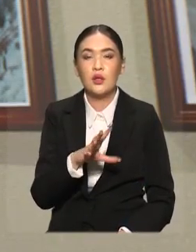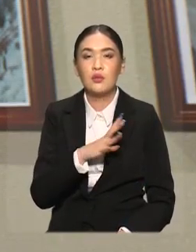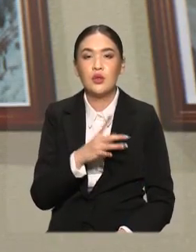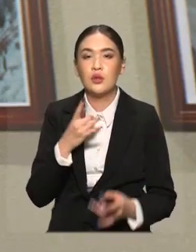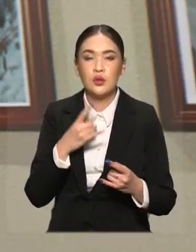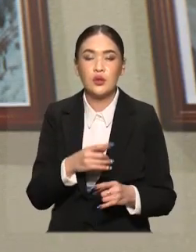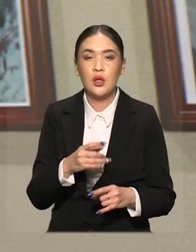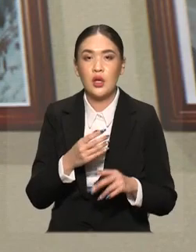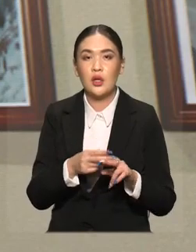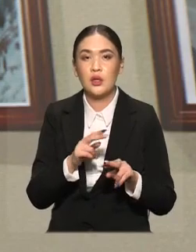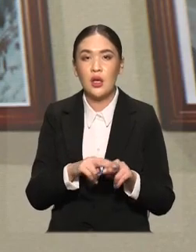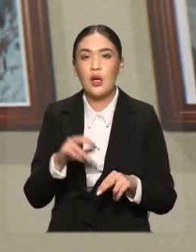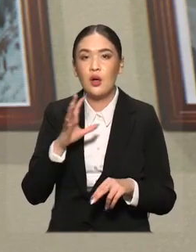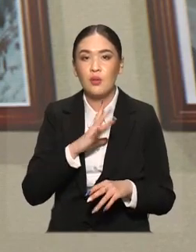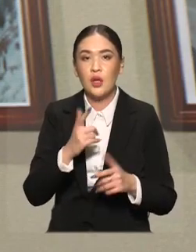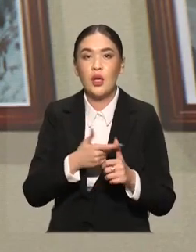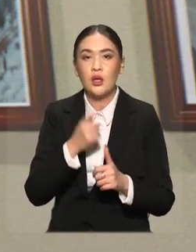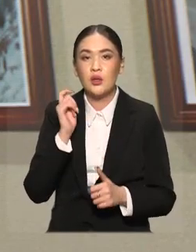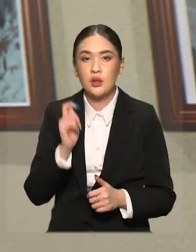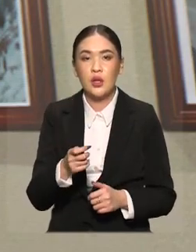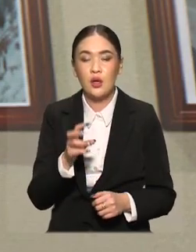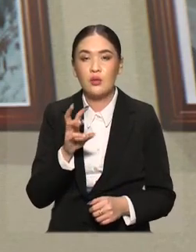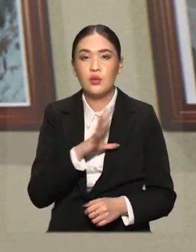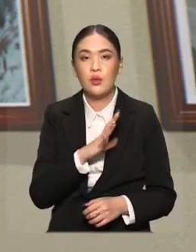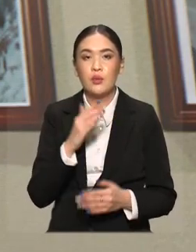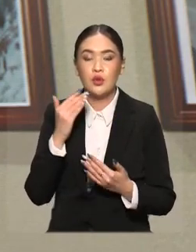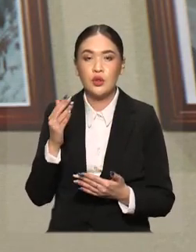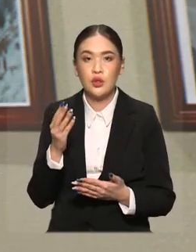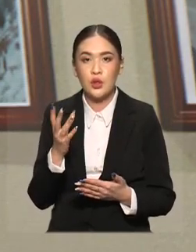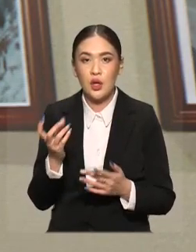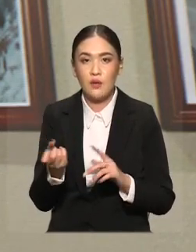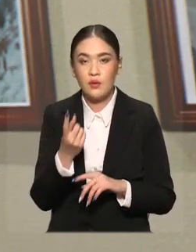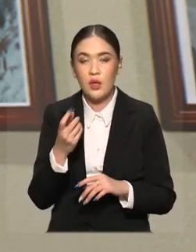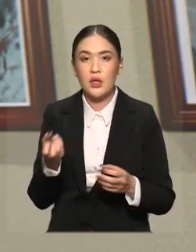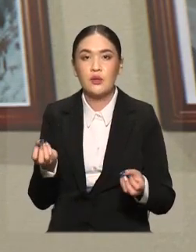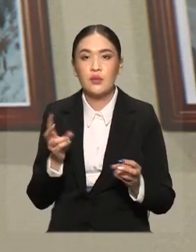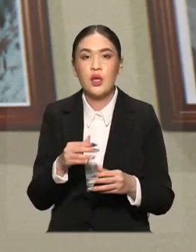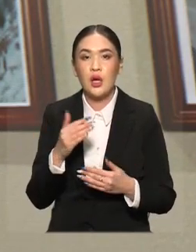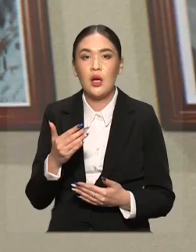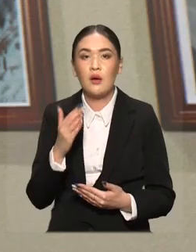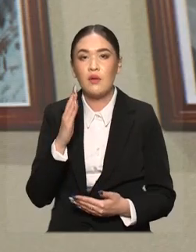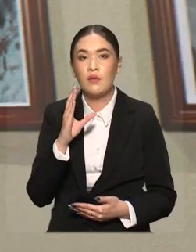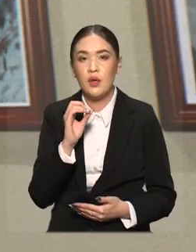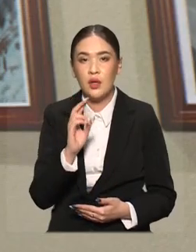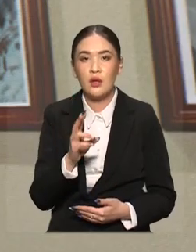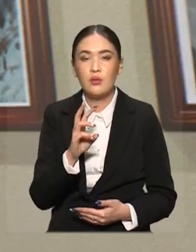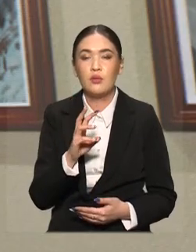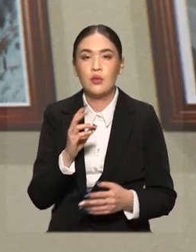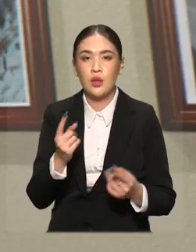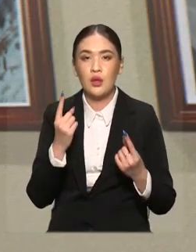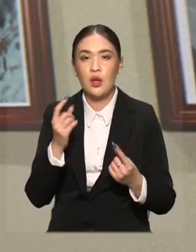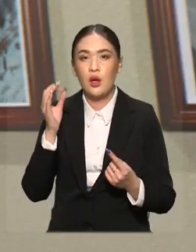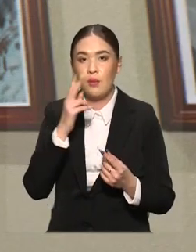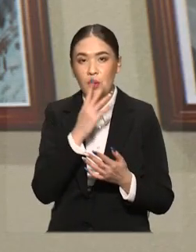суретшінің есімі берілген мемлекеттік өнер мұражайында ұлы тұлғаның шығармашылығына арналған ғасыр мұрасат түлкен ауқымды